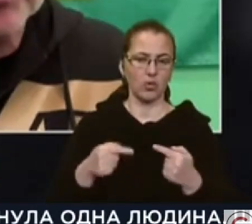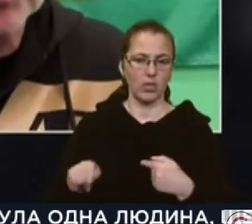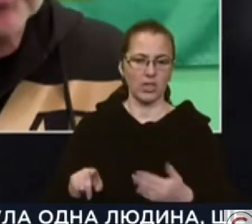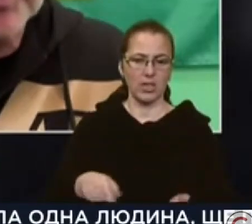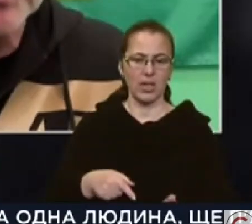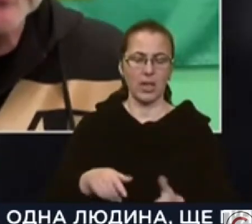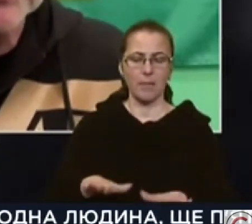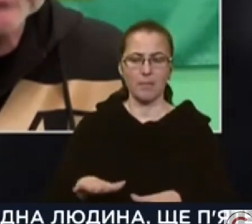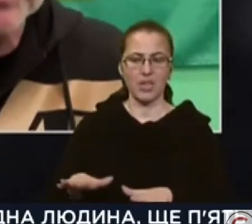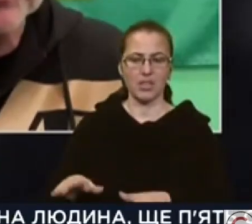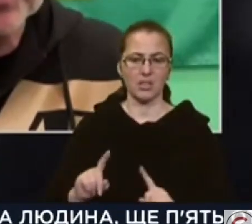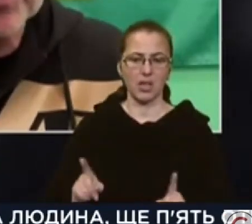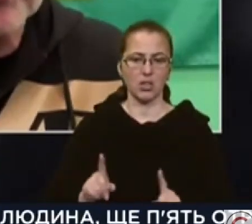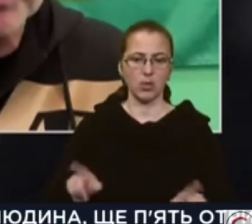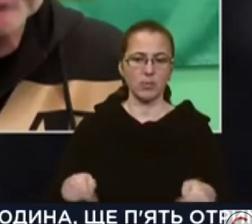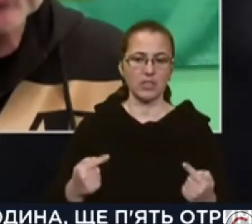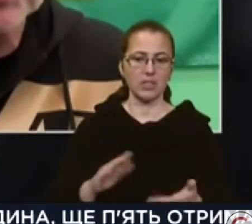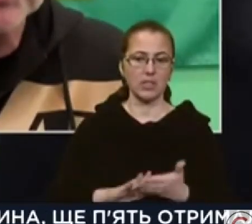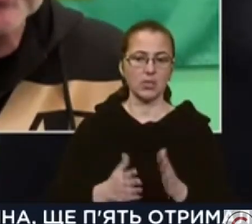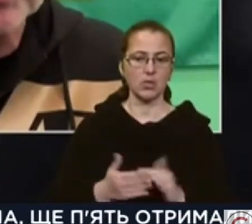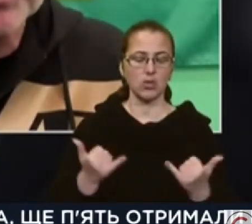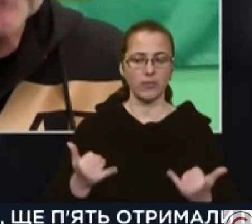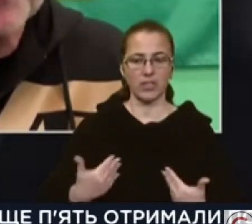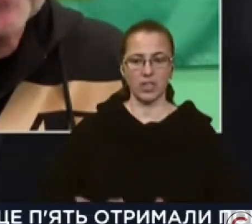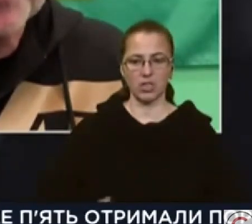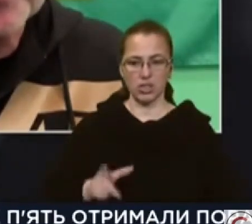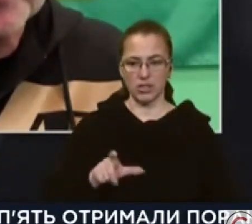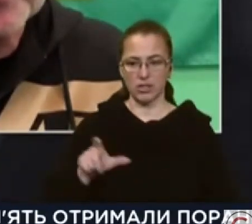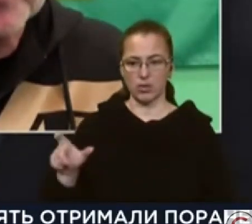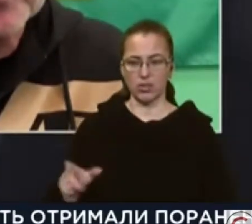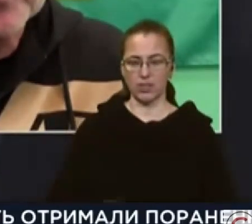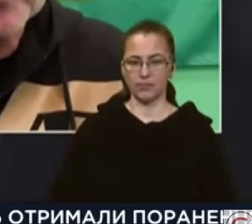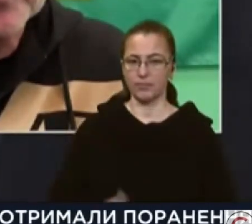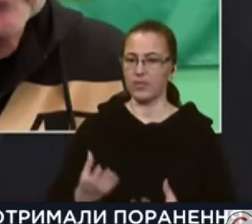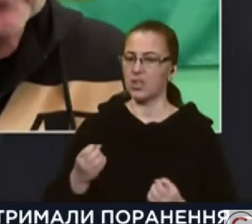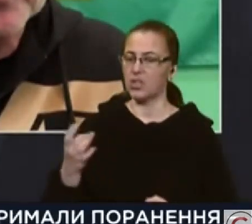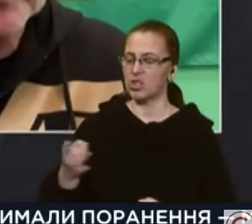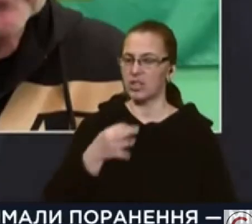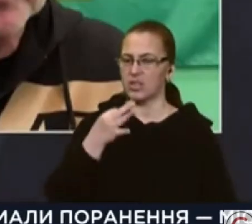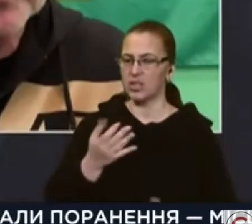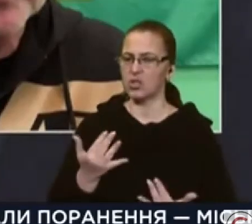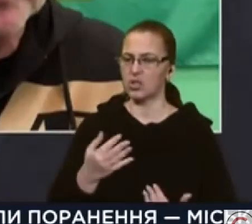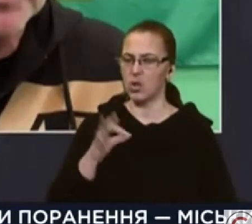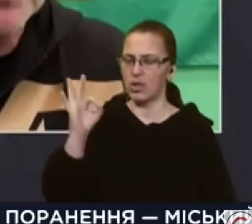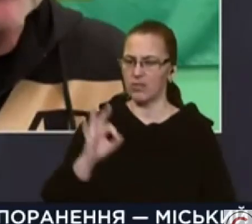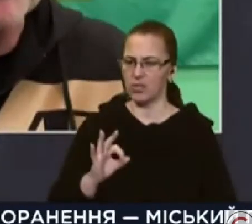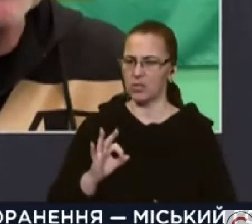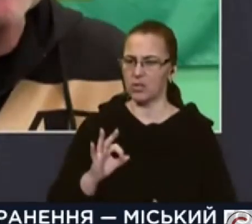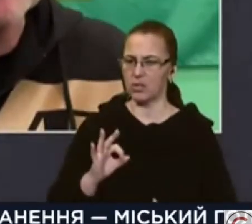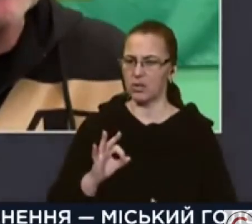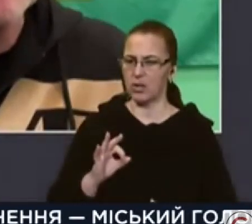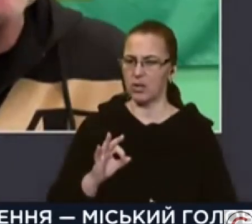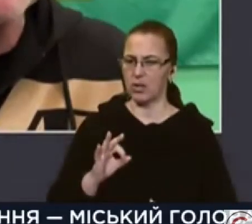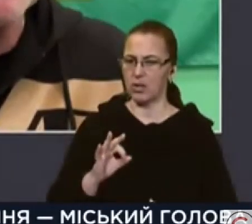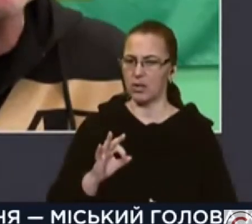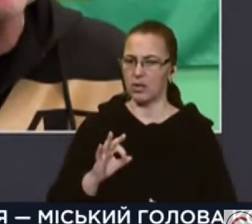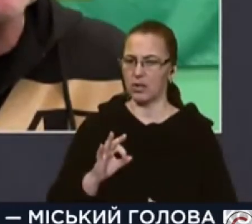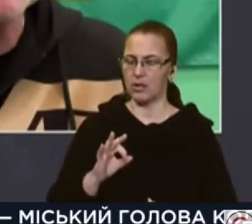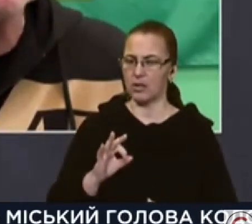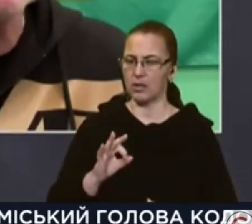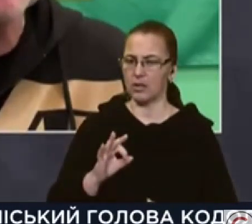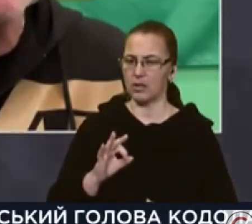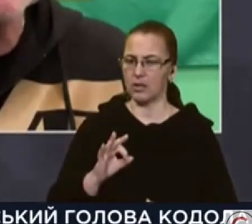другие места для того, чтобы создать условия для жизни людей. А еще раз скажите, сколько відсотків, потому что это ключевое, не почули мы.